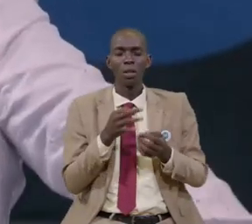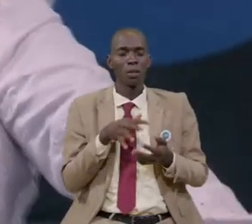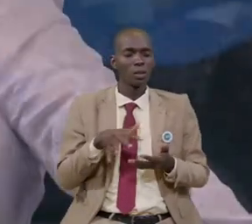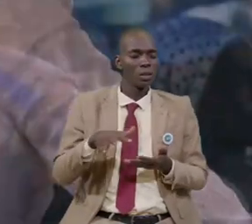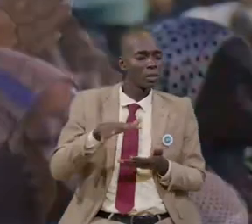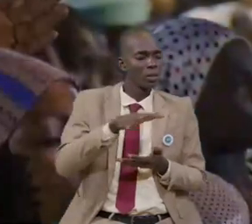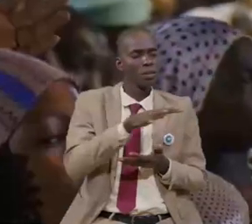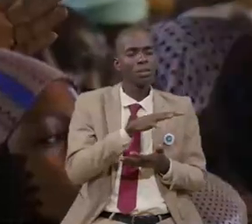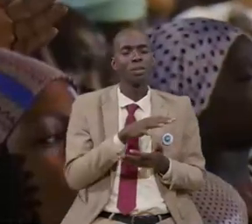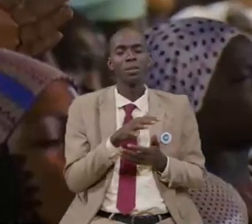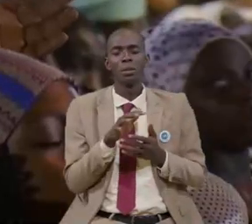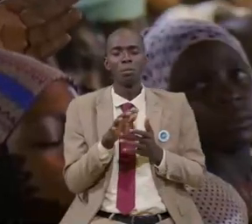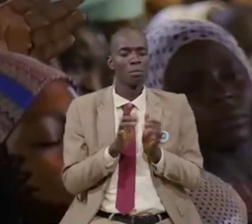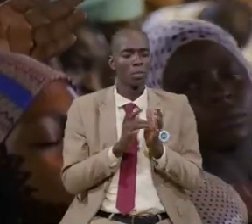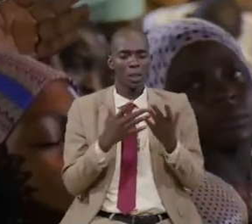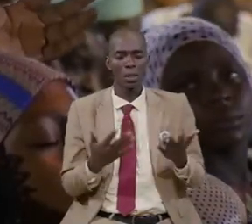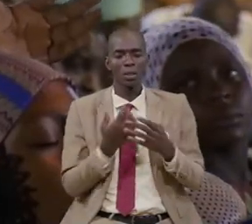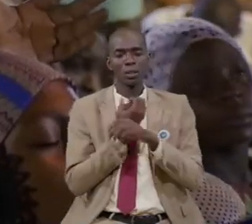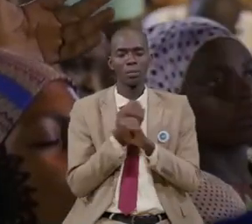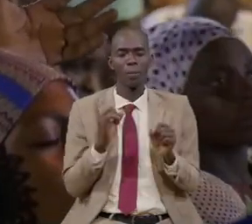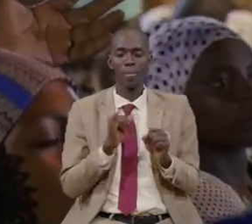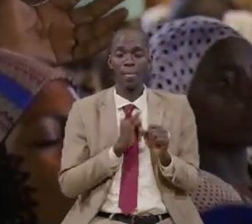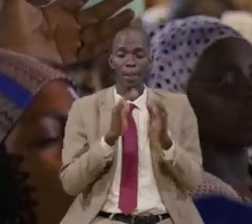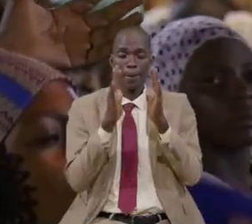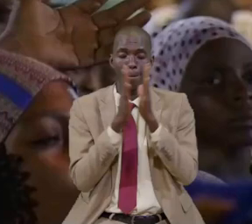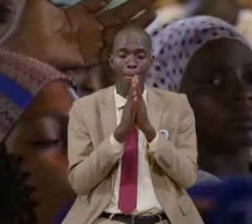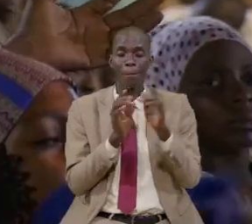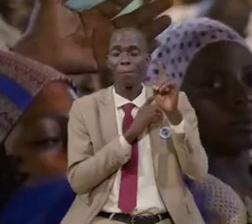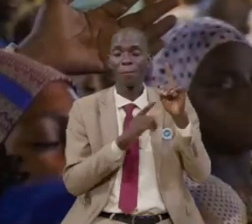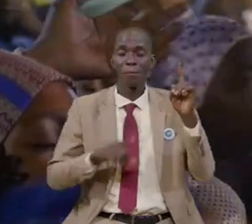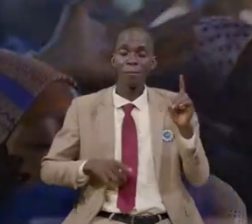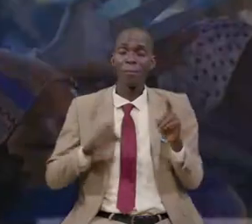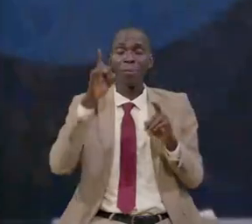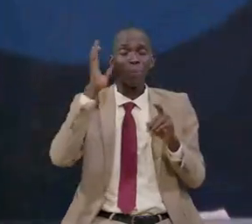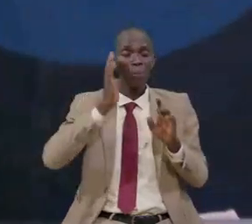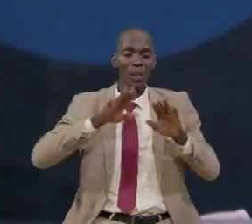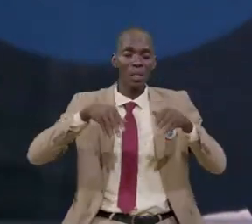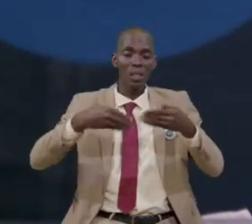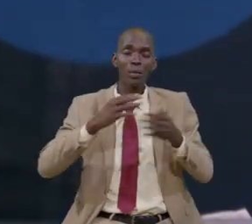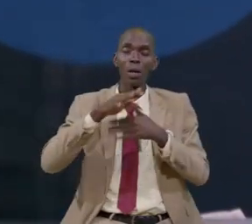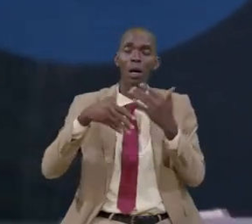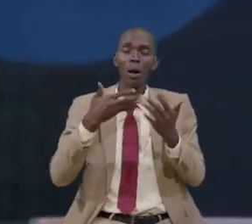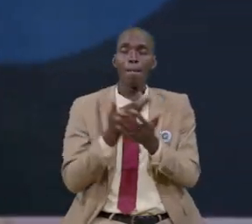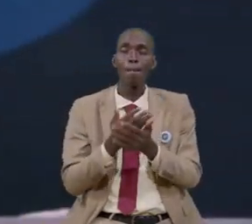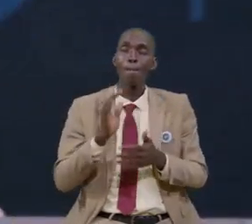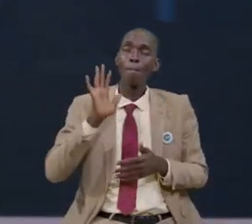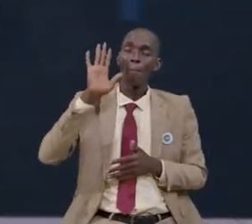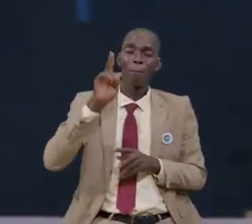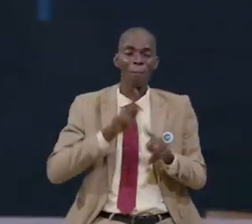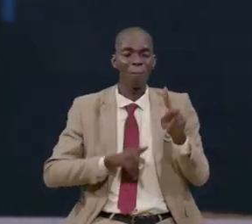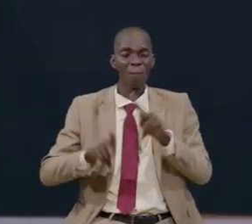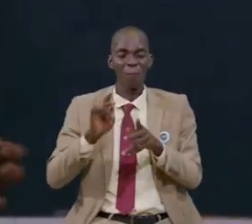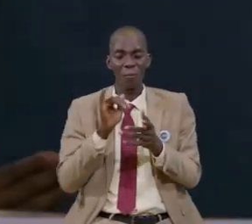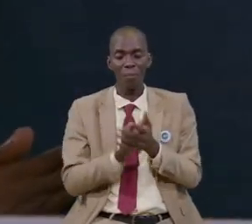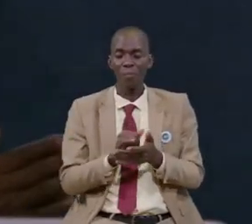de ce salut biblique. Je prie, Seigneur, que tu accordes à tout ton peuple le